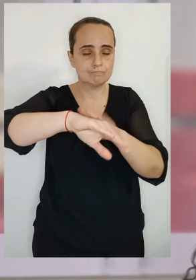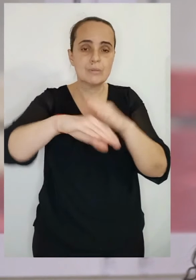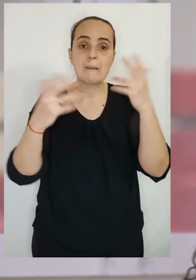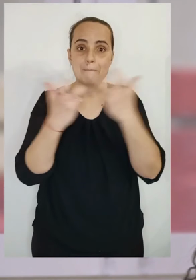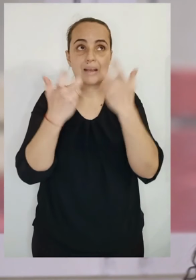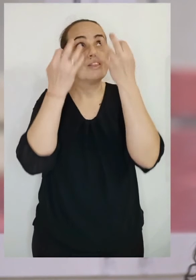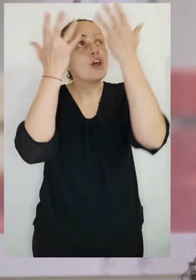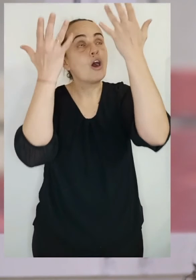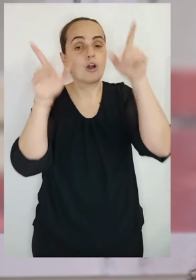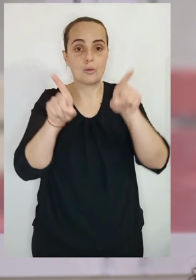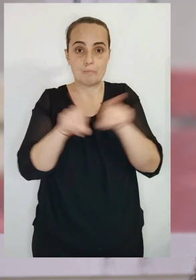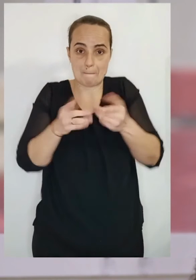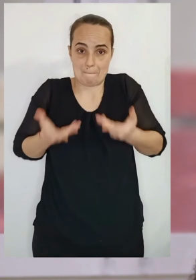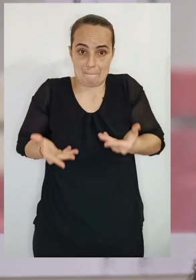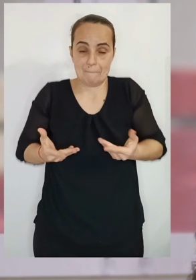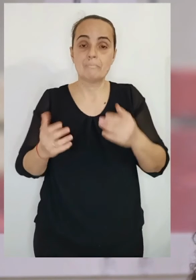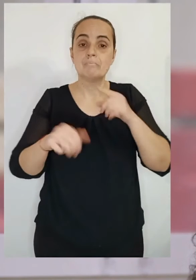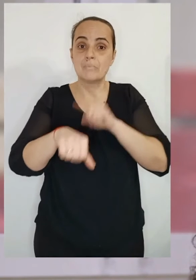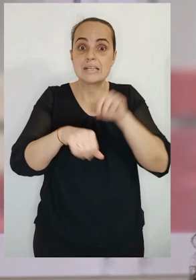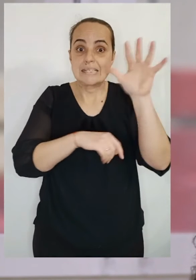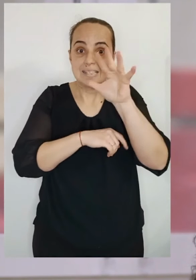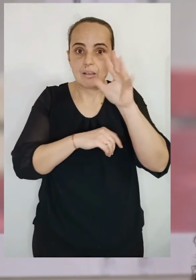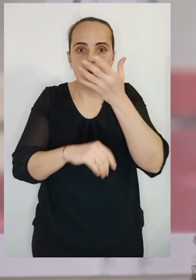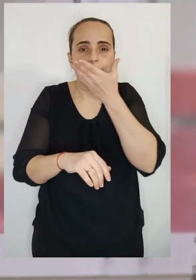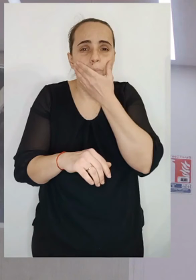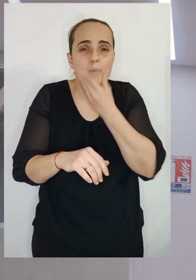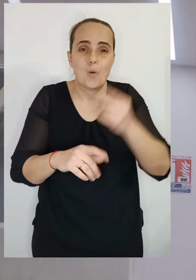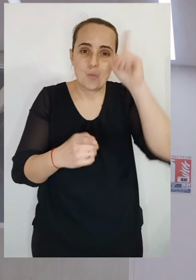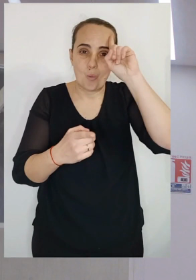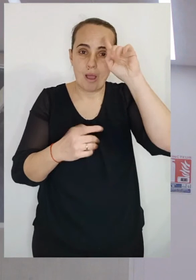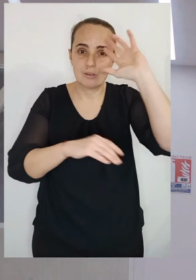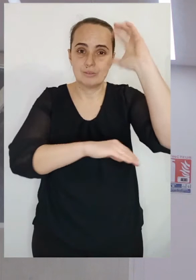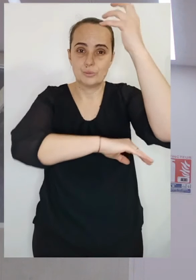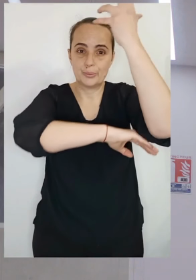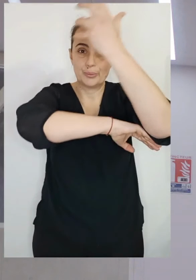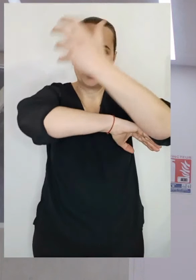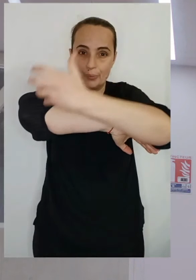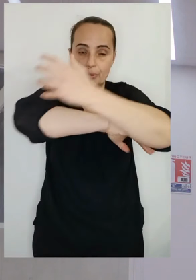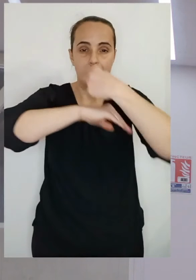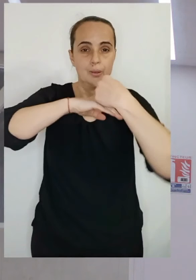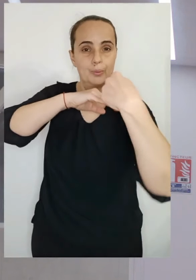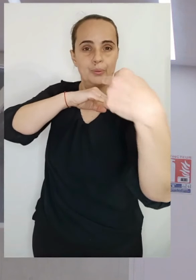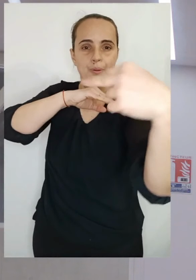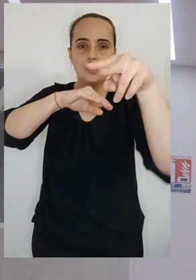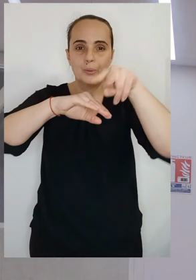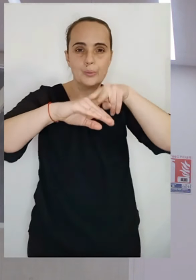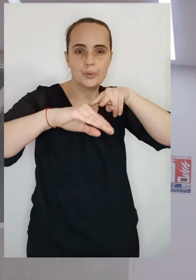beau, comme en ce moment. Si vous y allez sous les coups de 17 heures, vous avez le soleil qui couche et vous êtes en train de faire vos longueurs. Voilà, c'est un vrai